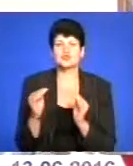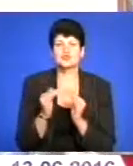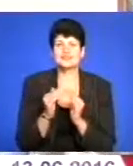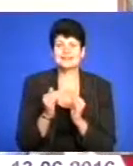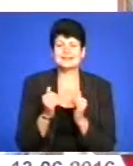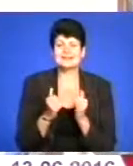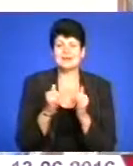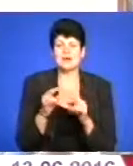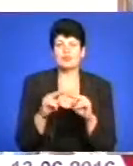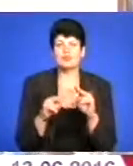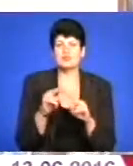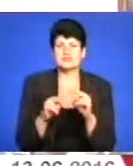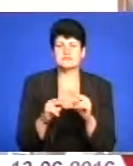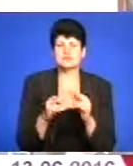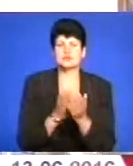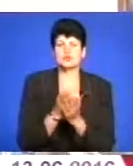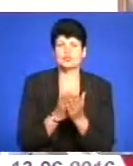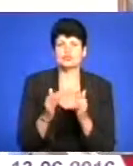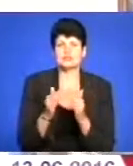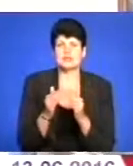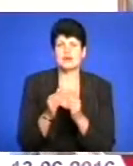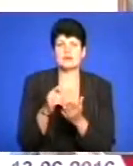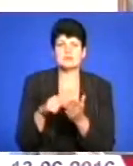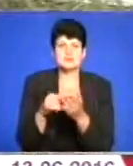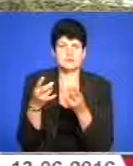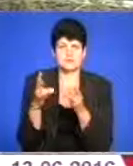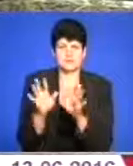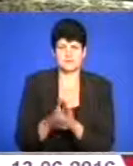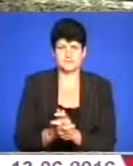з сучасним обладнанням щодо пральні машинки,